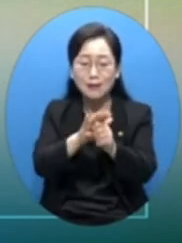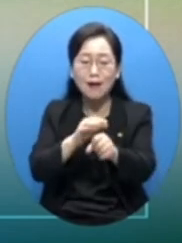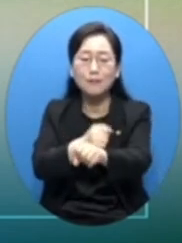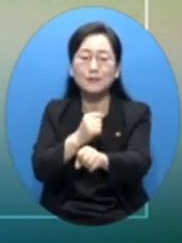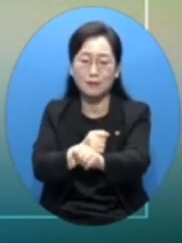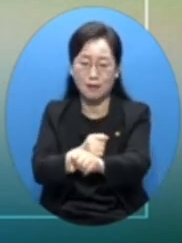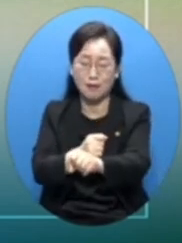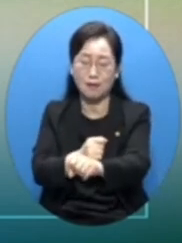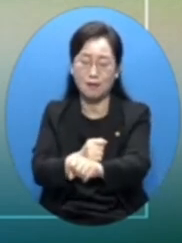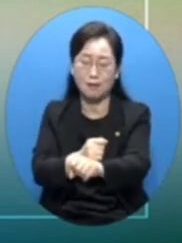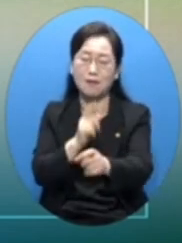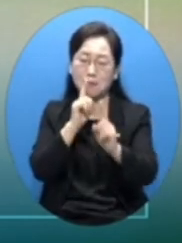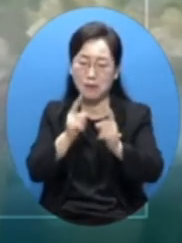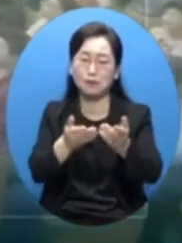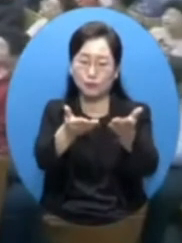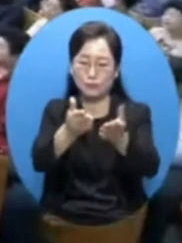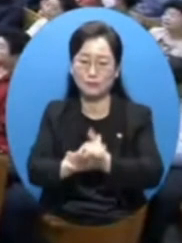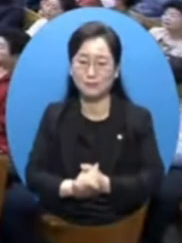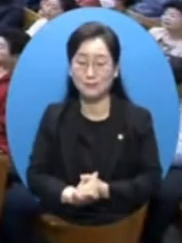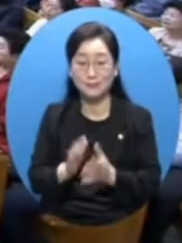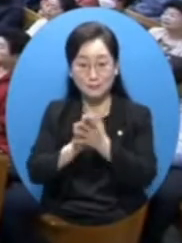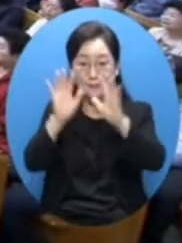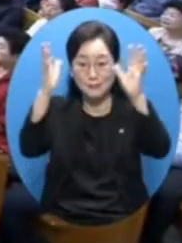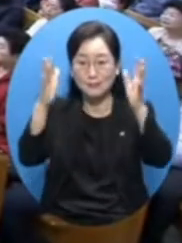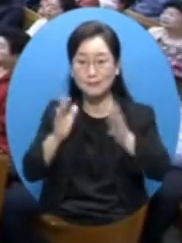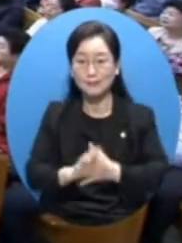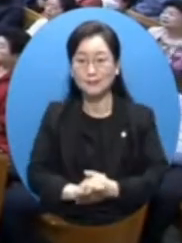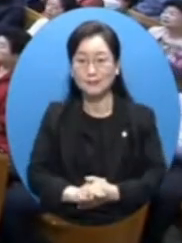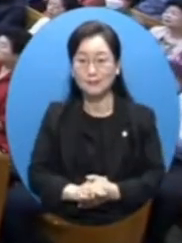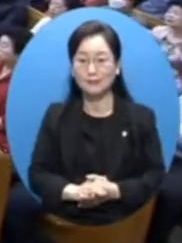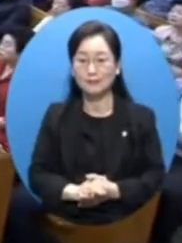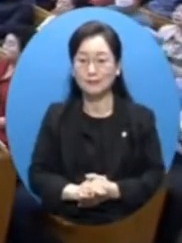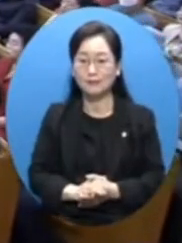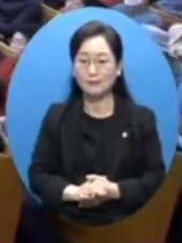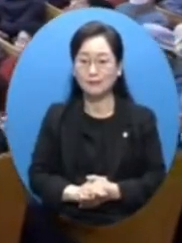사랑합니다 라는 말입니다. 할렐루야.